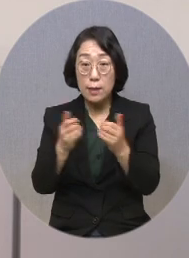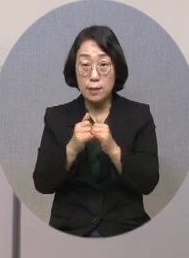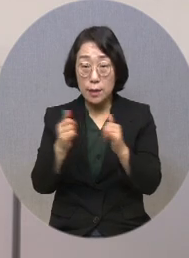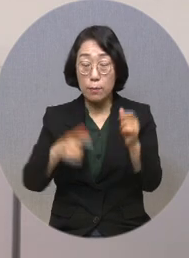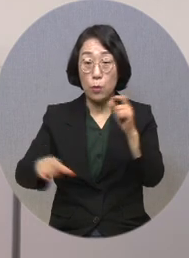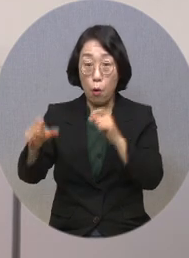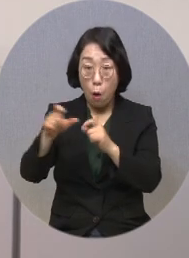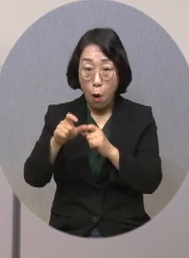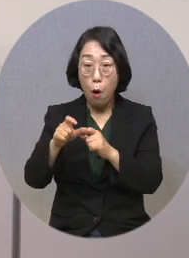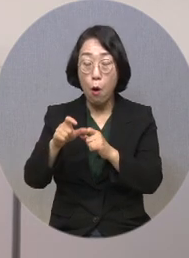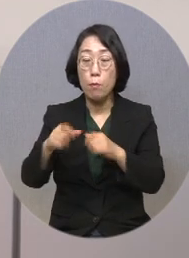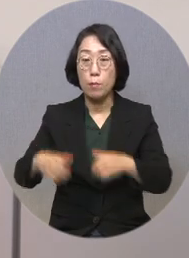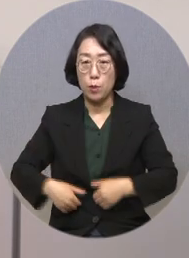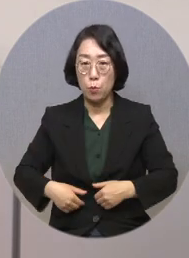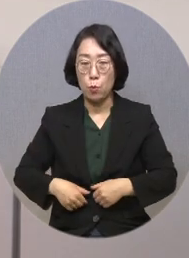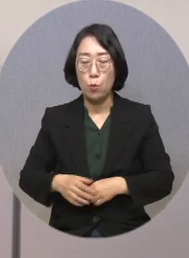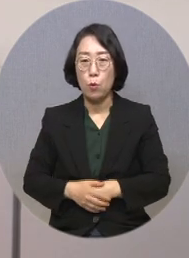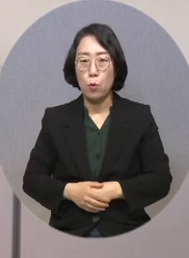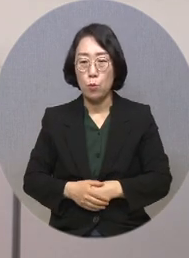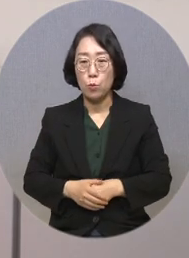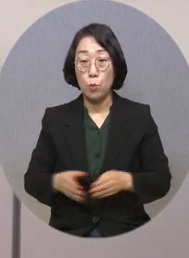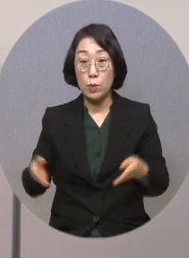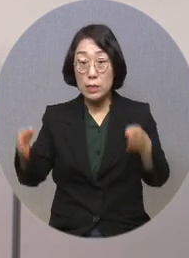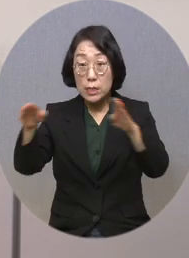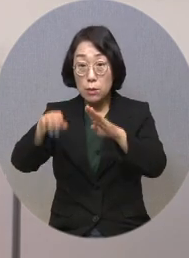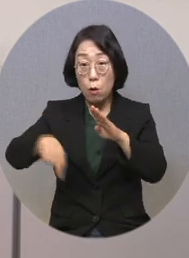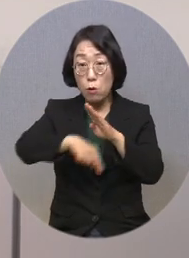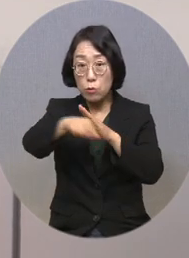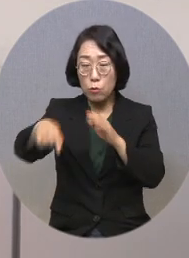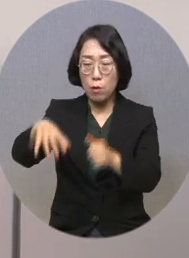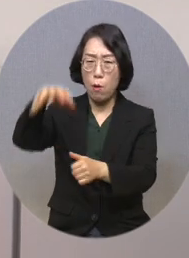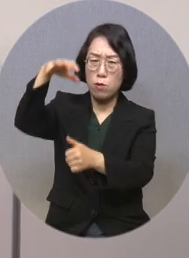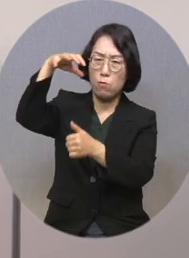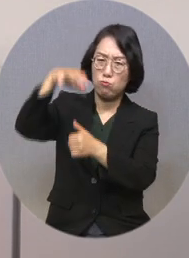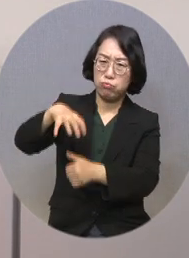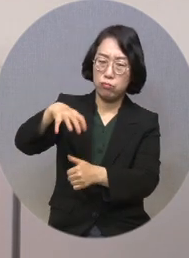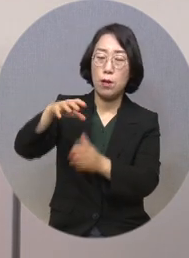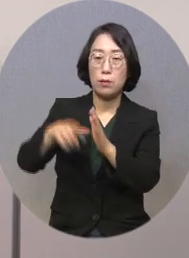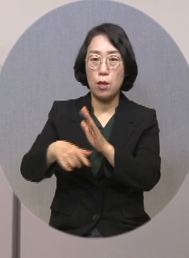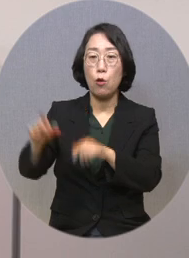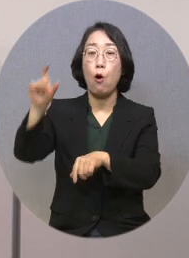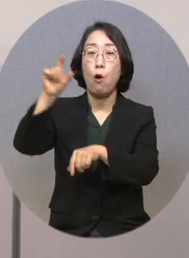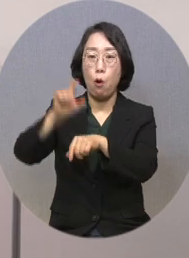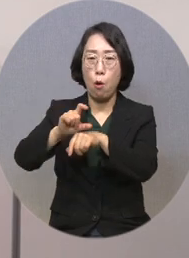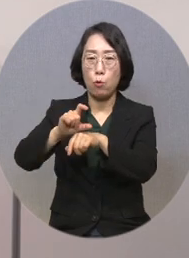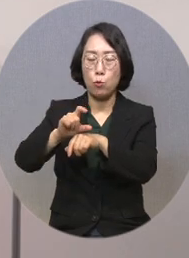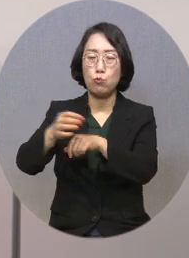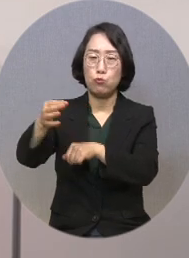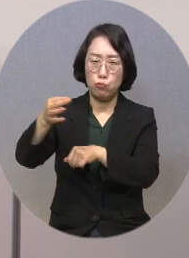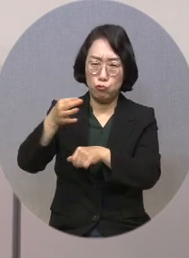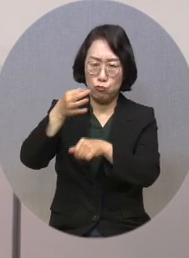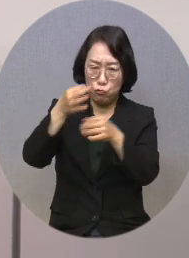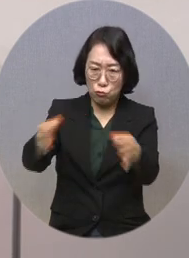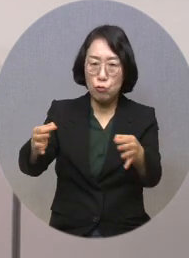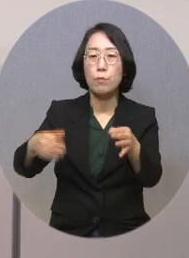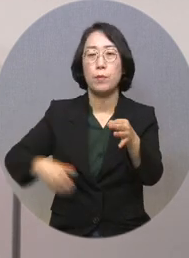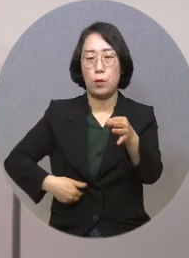및 코호트 격리로 인한 초과 근무 수당 지급 등의 정책도 필요합니다. 또 한